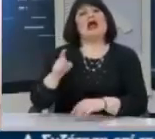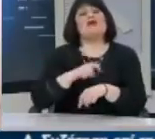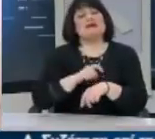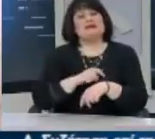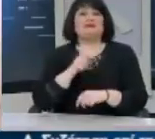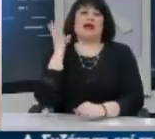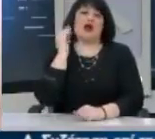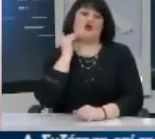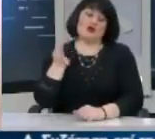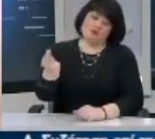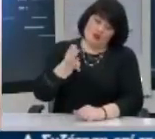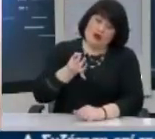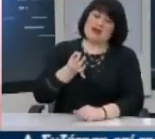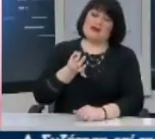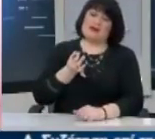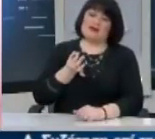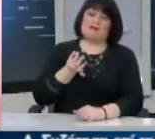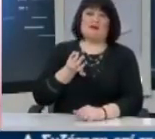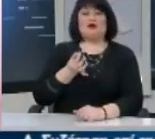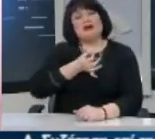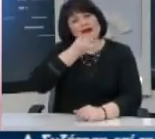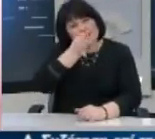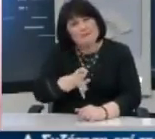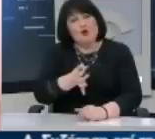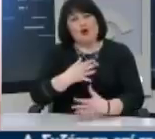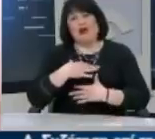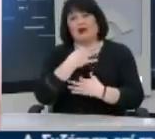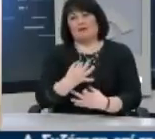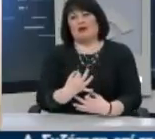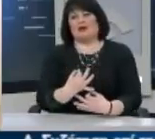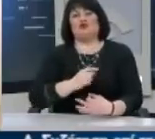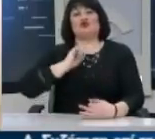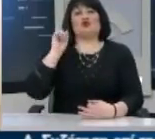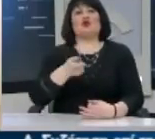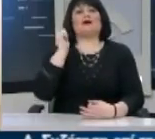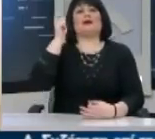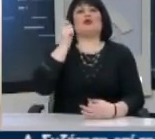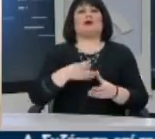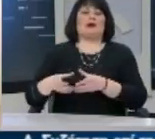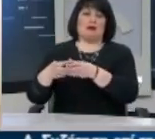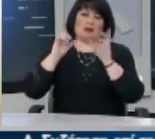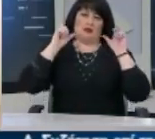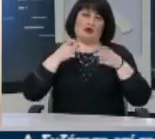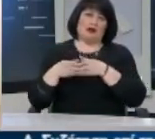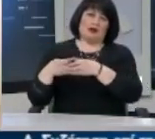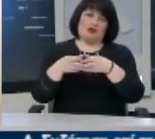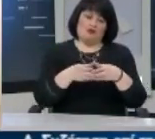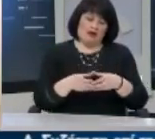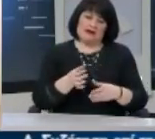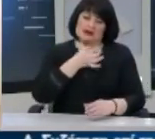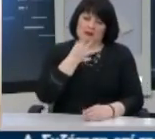στιγμή μου είπε να σας διαβιβάσω σε όλες τις δυνάμεις του δημοκρατικού τόξου